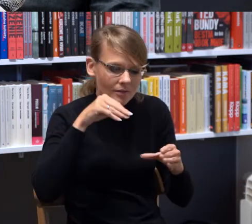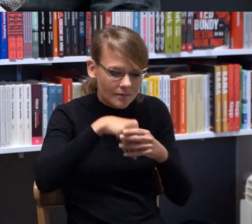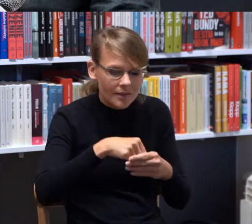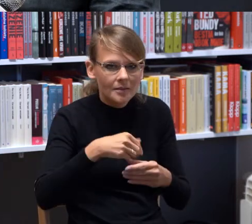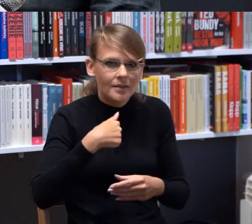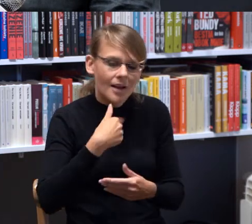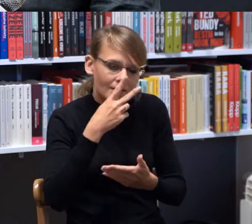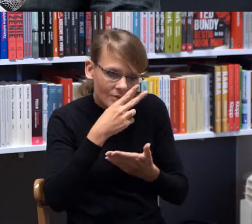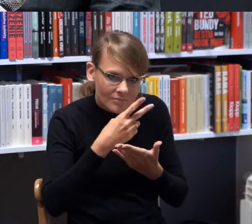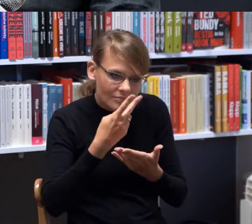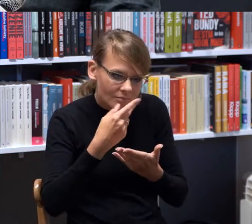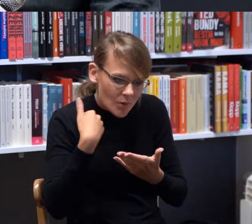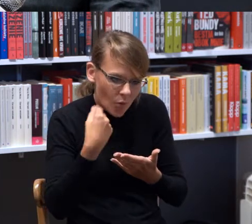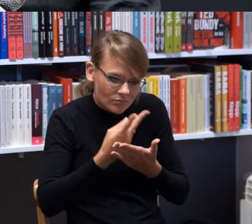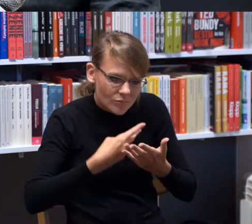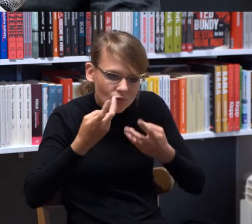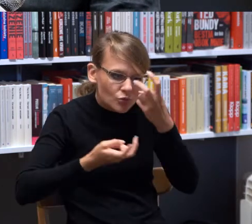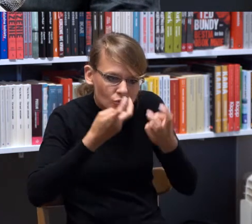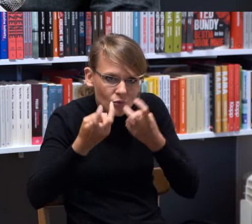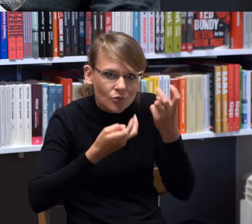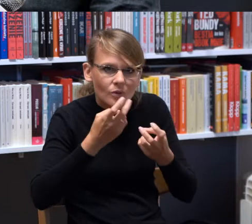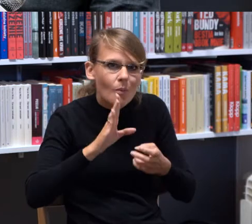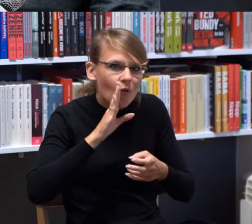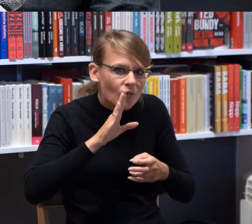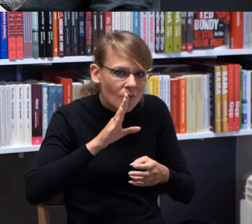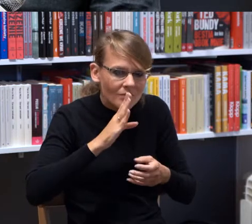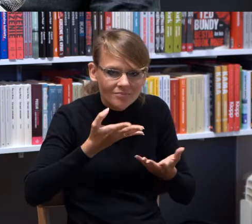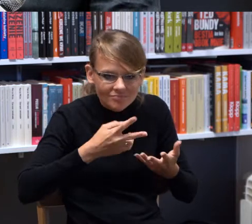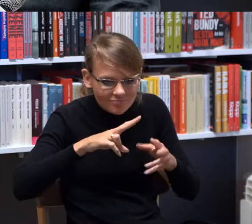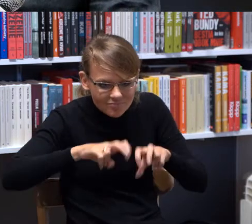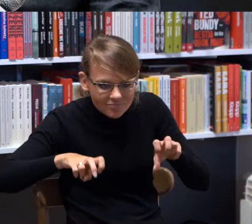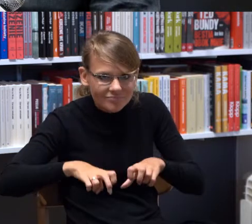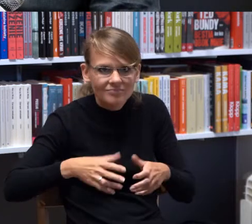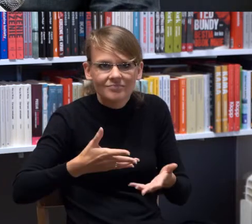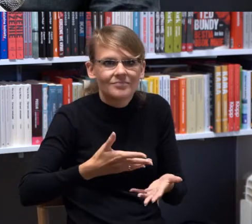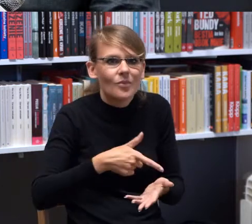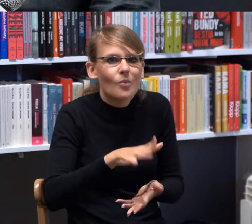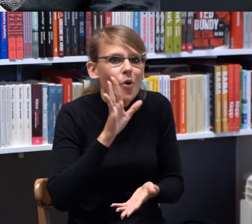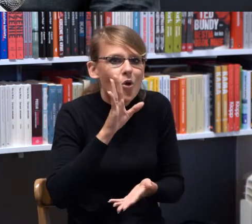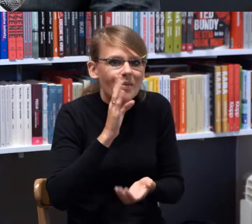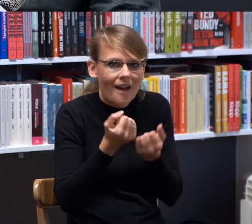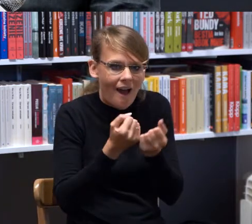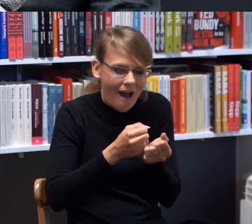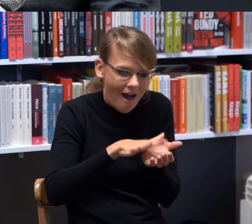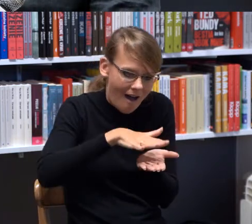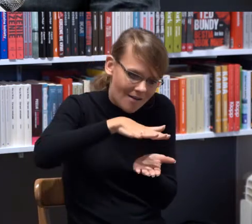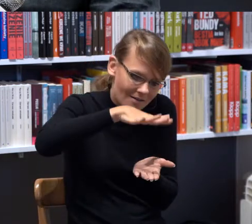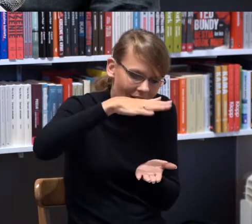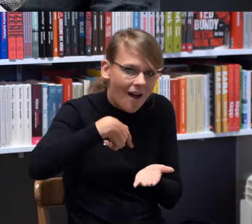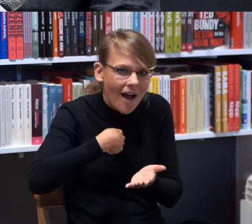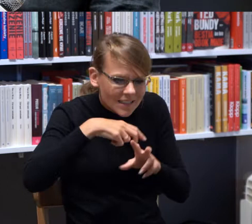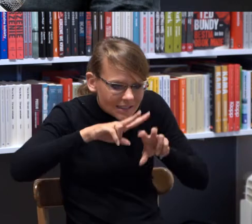jakbym grzebała w jakichś ułożonych, prawda, ja wiem, stosach, kartek,